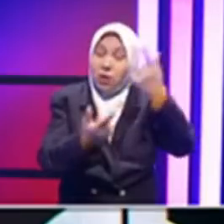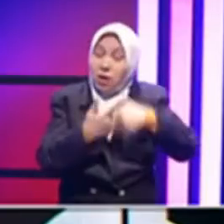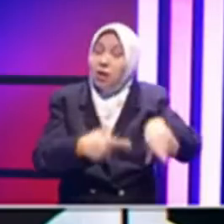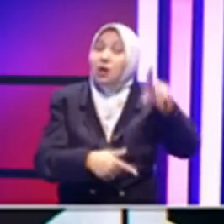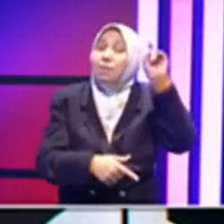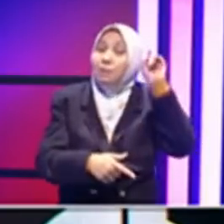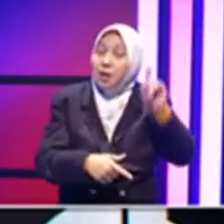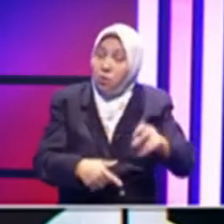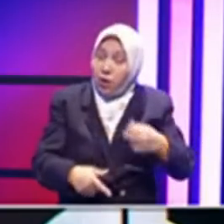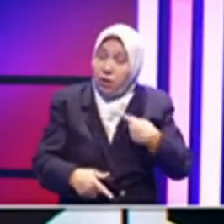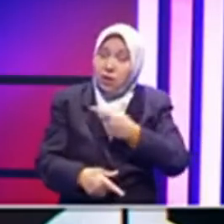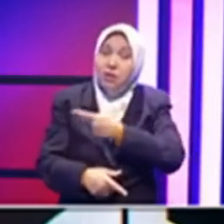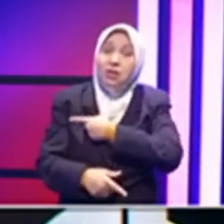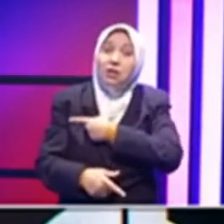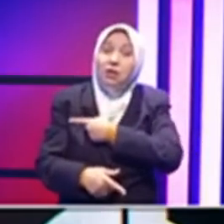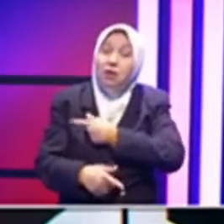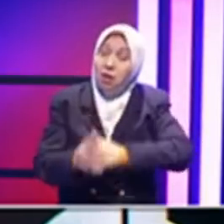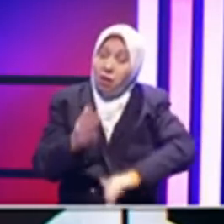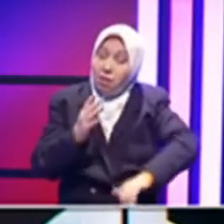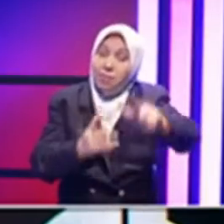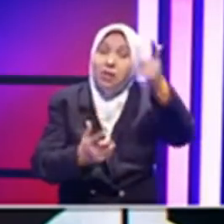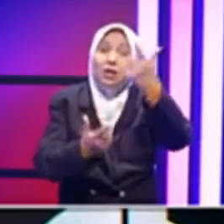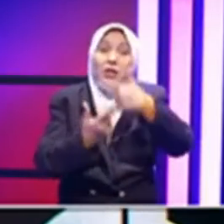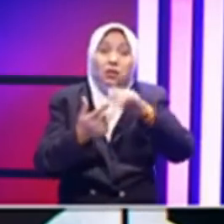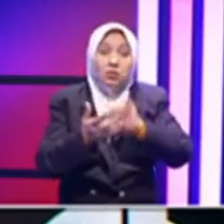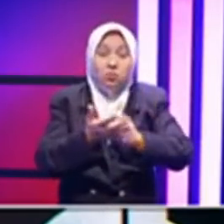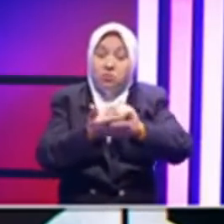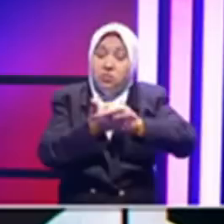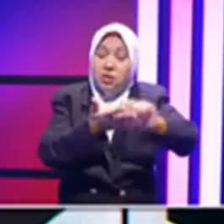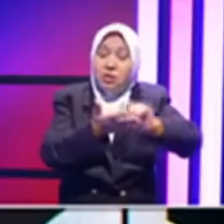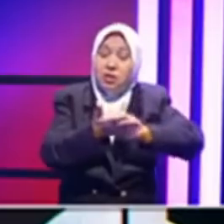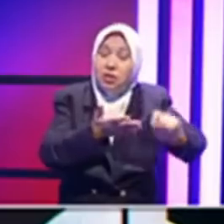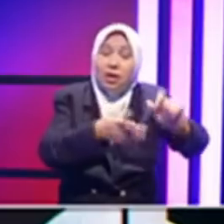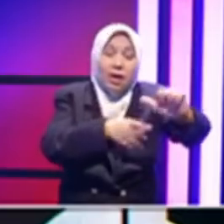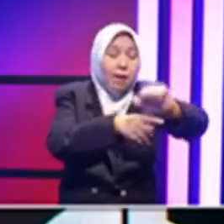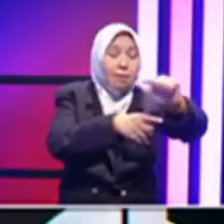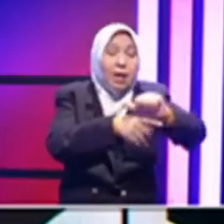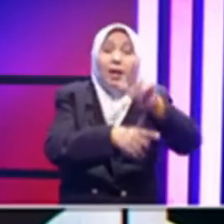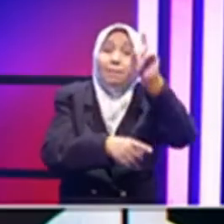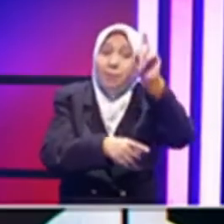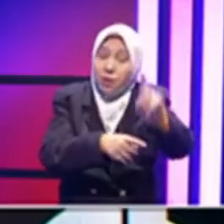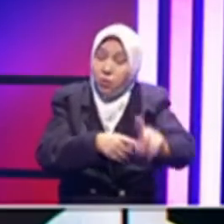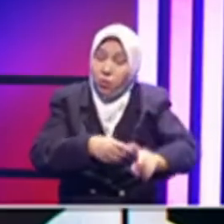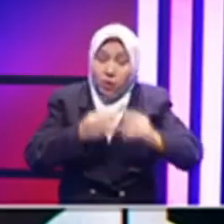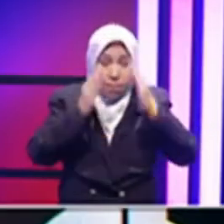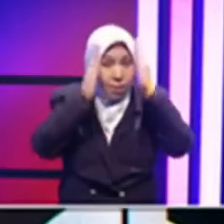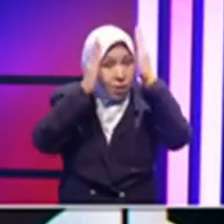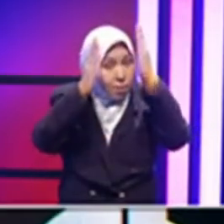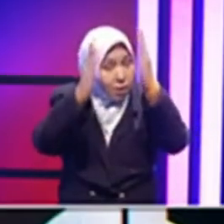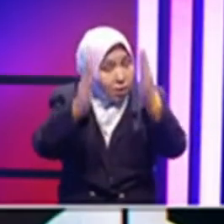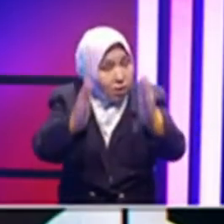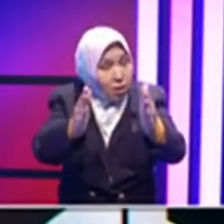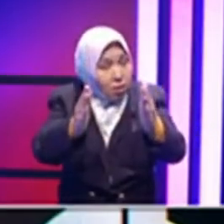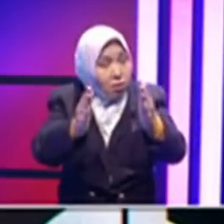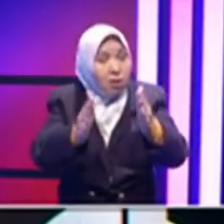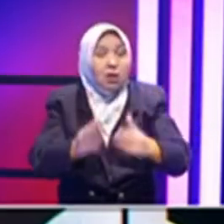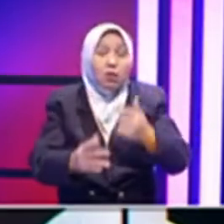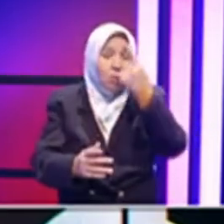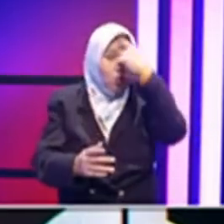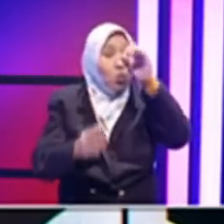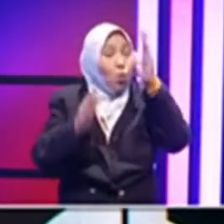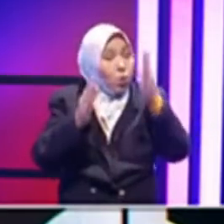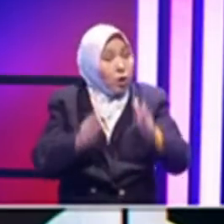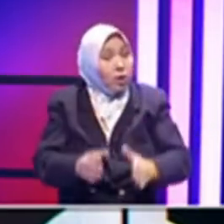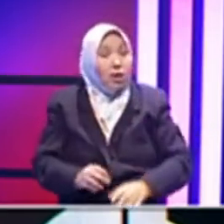kita, tapi lebih daripada itu ialah catatan amal kita yang perlu diberi perhatian, yang bagi orang yang